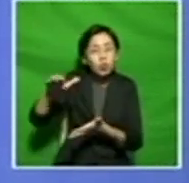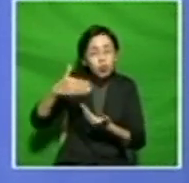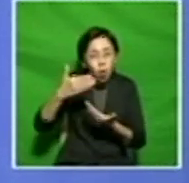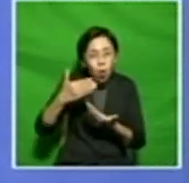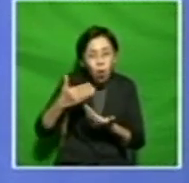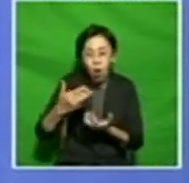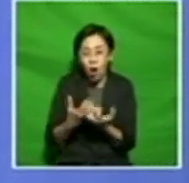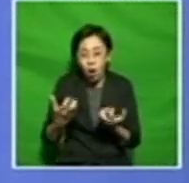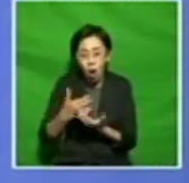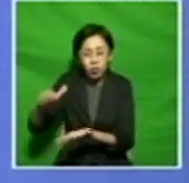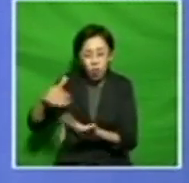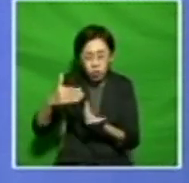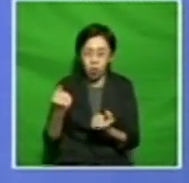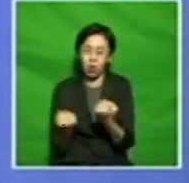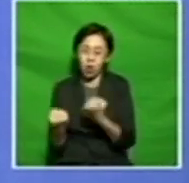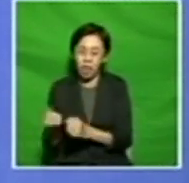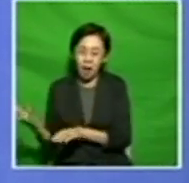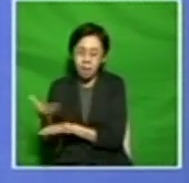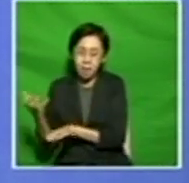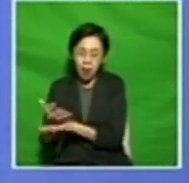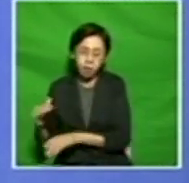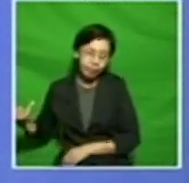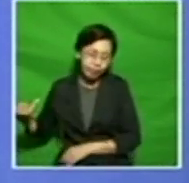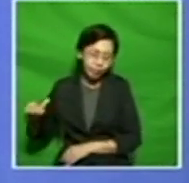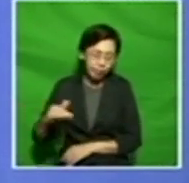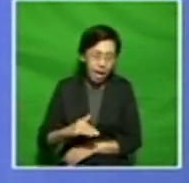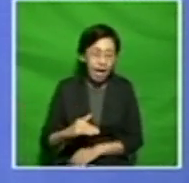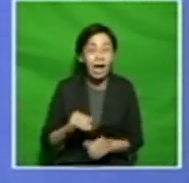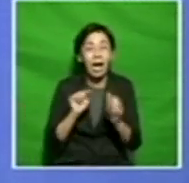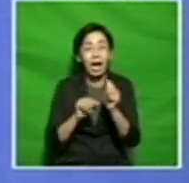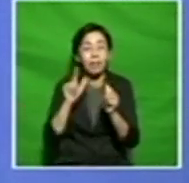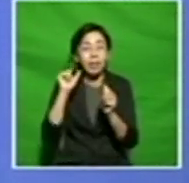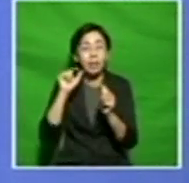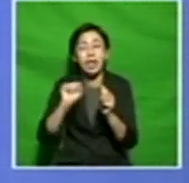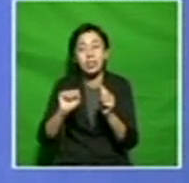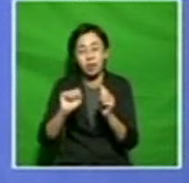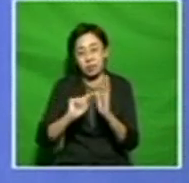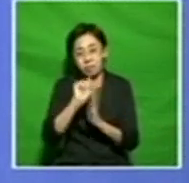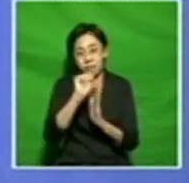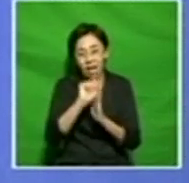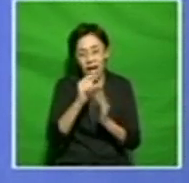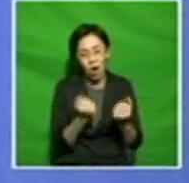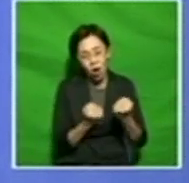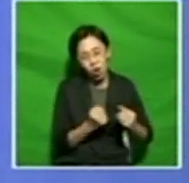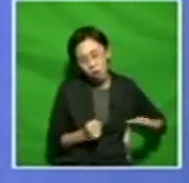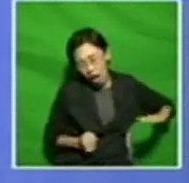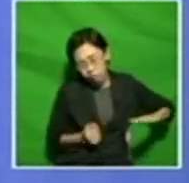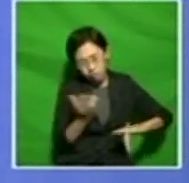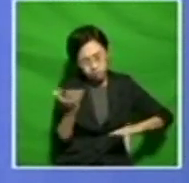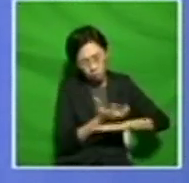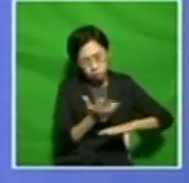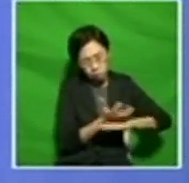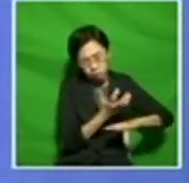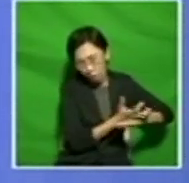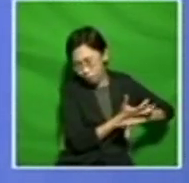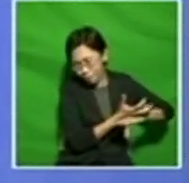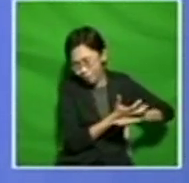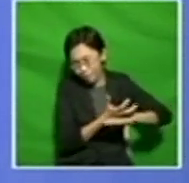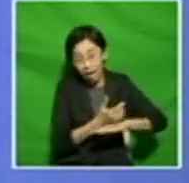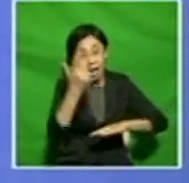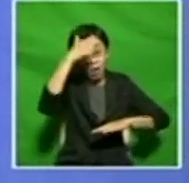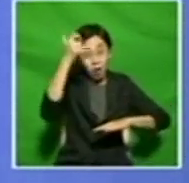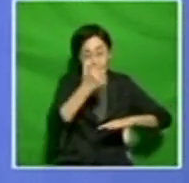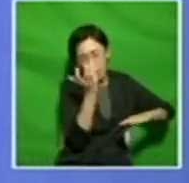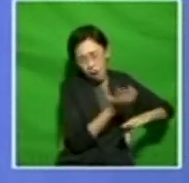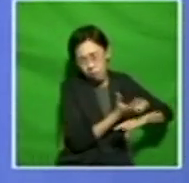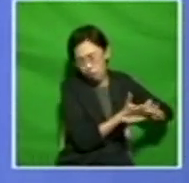แล้วกลับออกไปโดยเร็วเช่นสมมติว่าด่านแม่สอดจังหวัดตากจำเป็นต้องลำเลียงขนส่งสินค้าจากพม่าเข้ามา